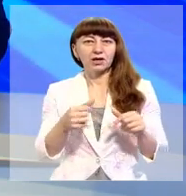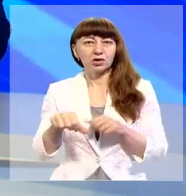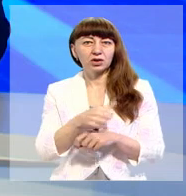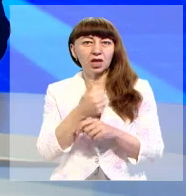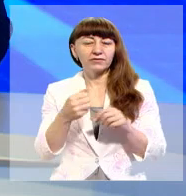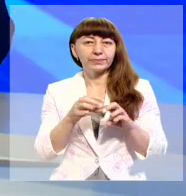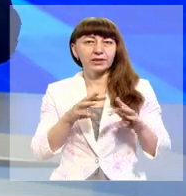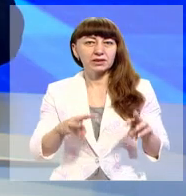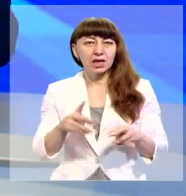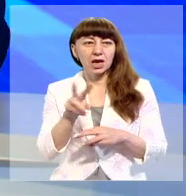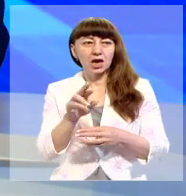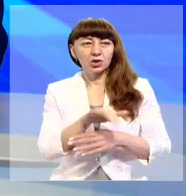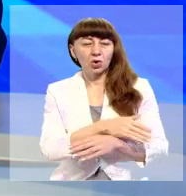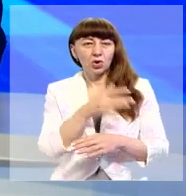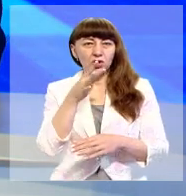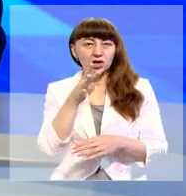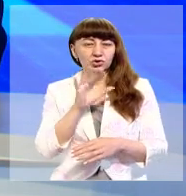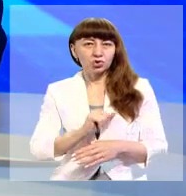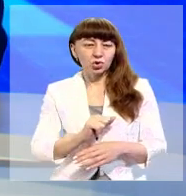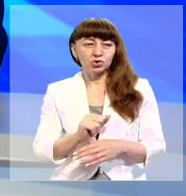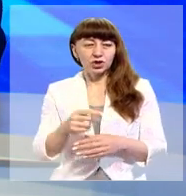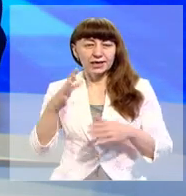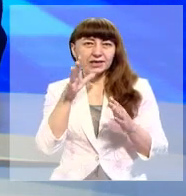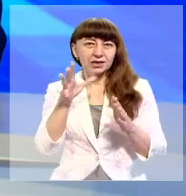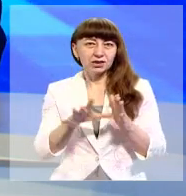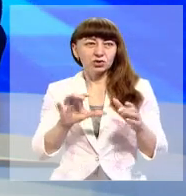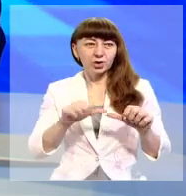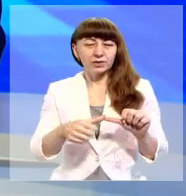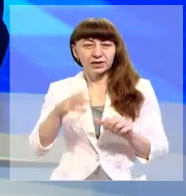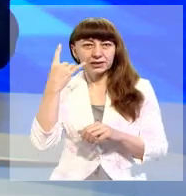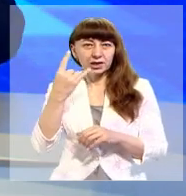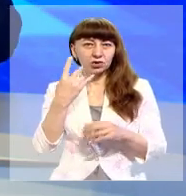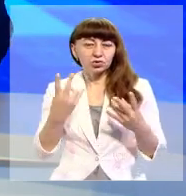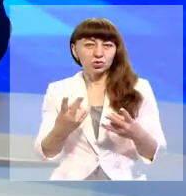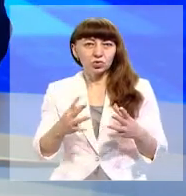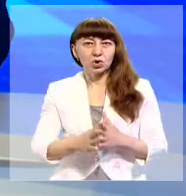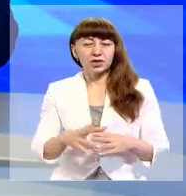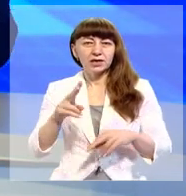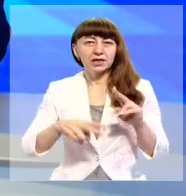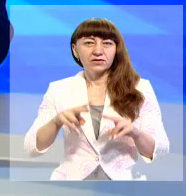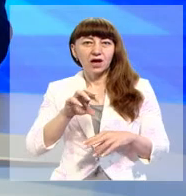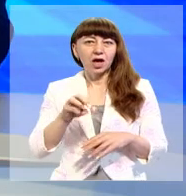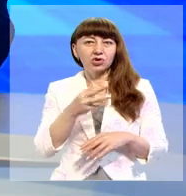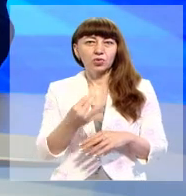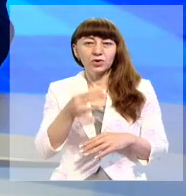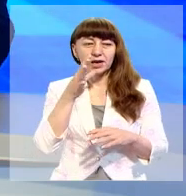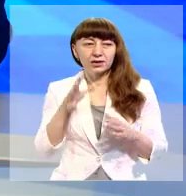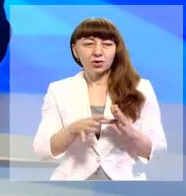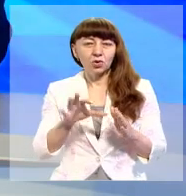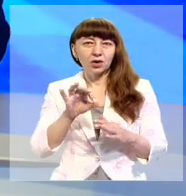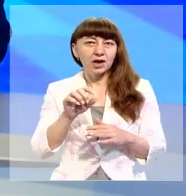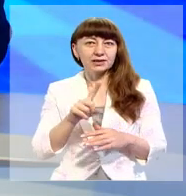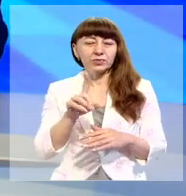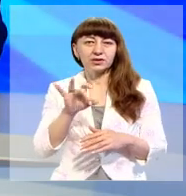энергияның орнықты баламалы көзі қажет екеніне тоқталды. Олжас Бектенов аймақтағы бірнеше ірі кәсіпорынның жұмысымен танысып, мемлекет